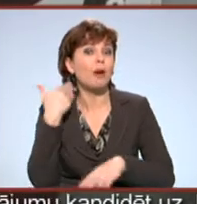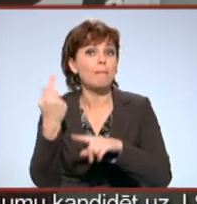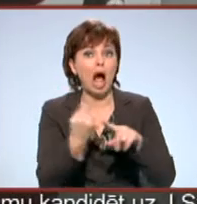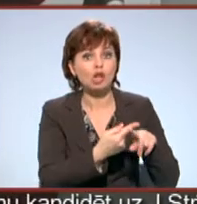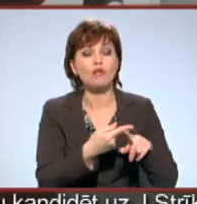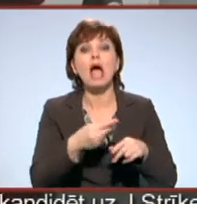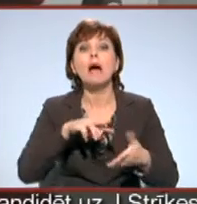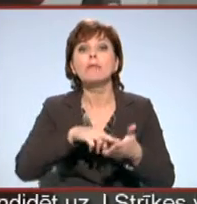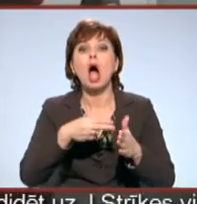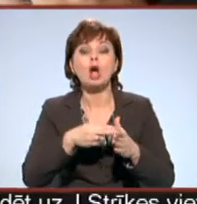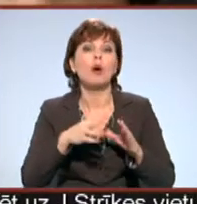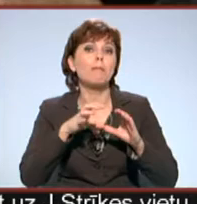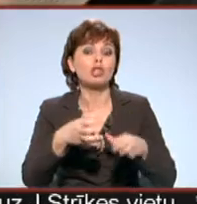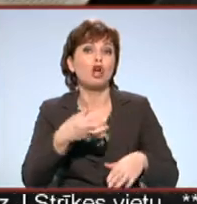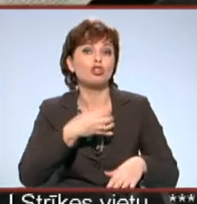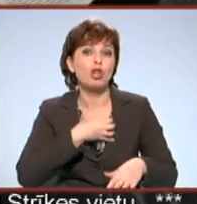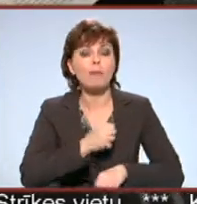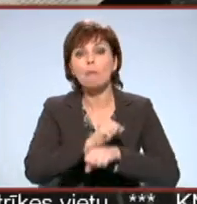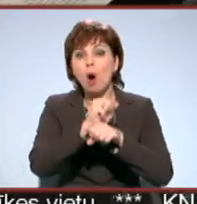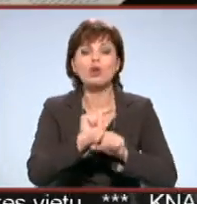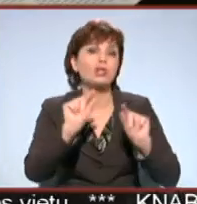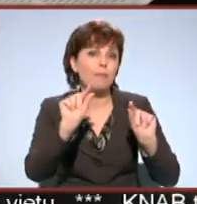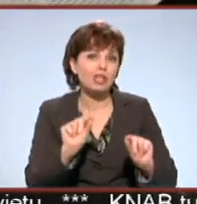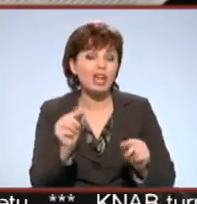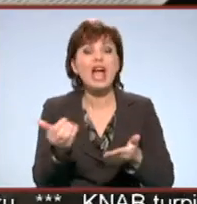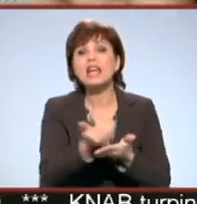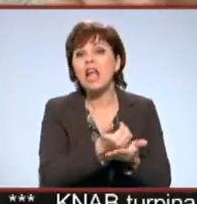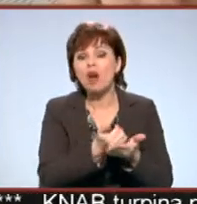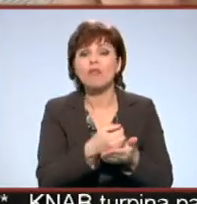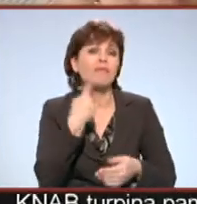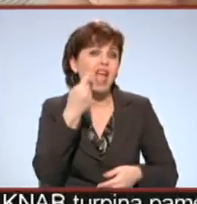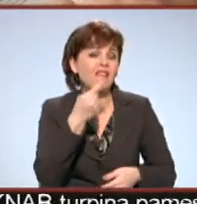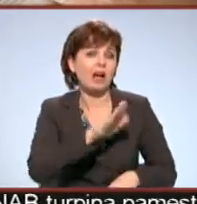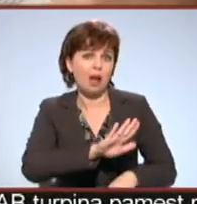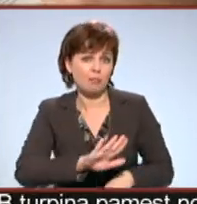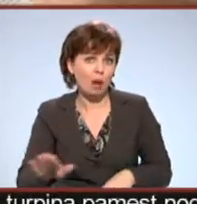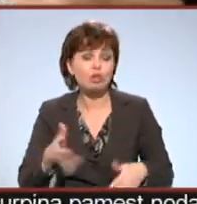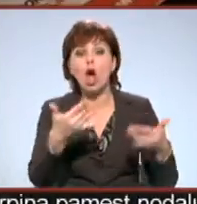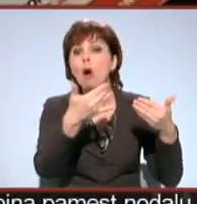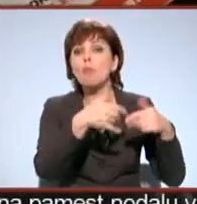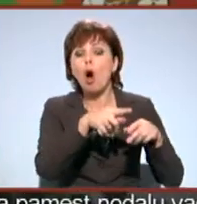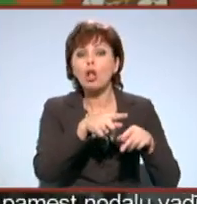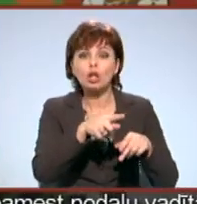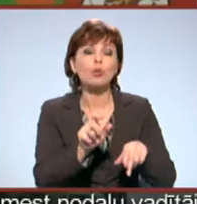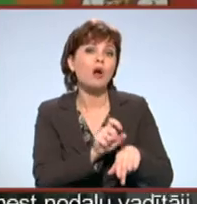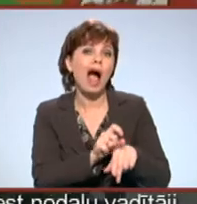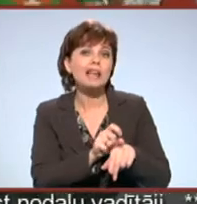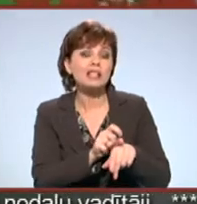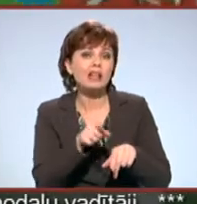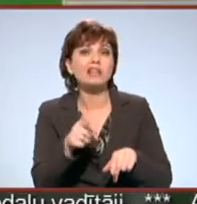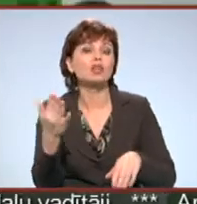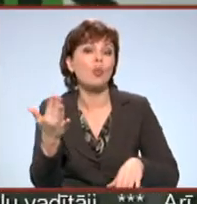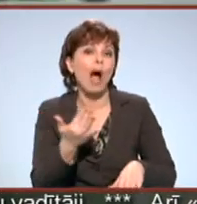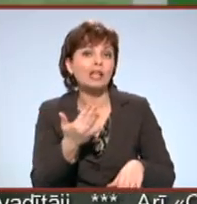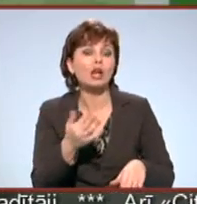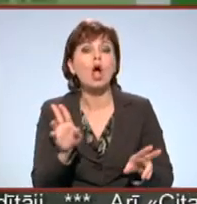plānotā čempionāta boikots ir ļoti masticams, jo no tā ieguvumu nebūtu nevienam. Jāpiebilst, ka politisko kaislību krustugunīs atkal nonācis arī